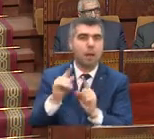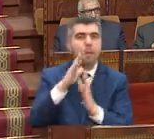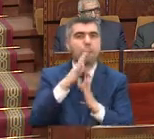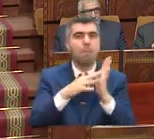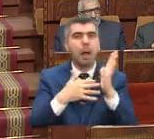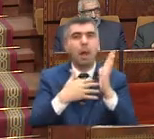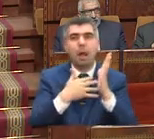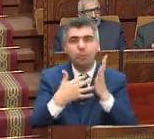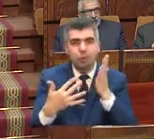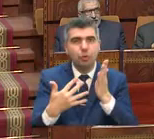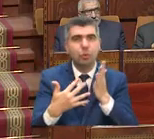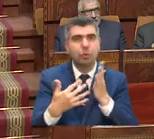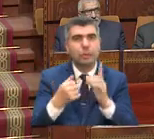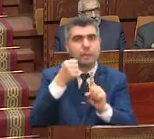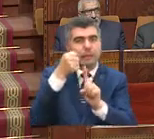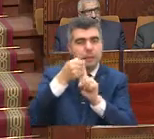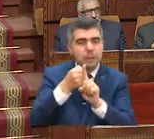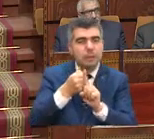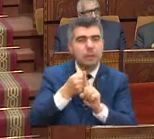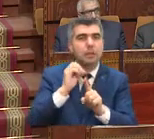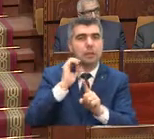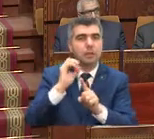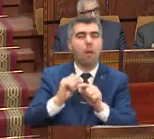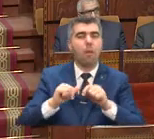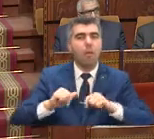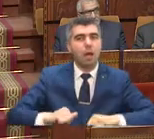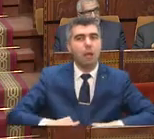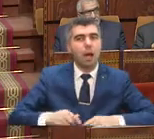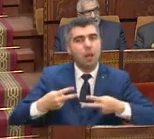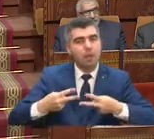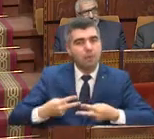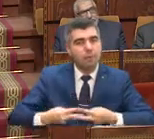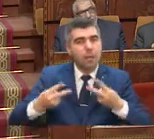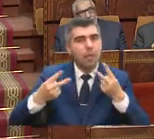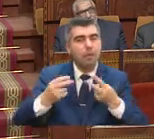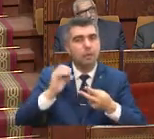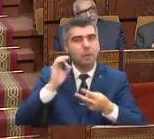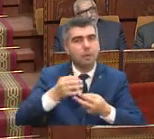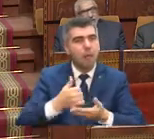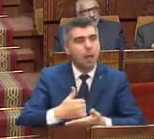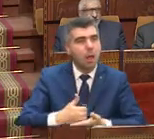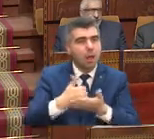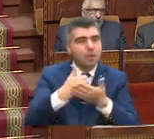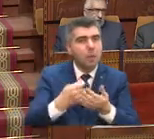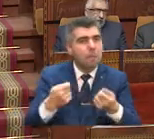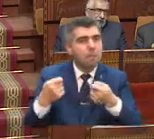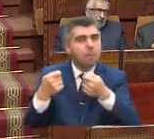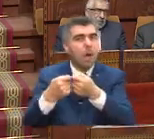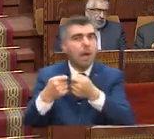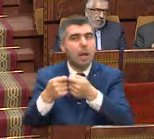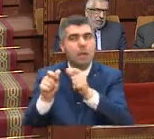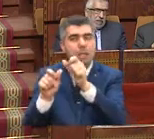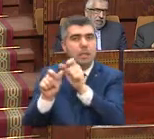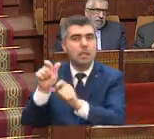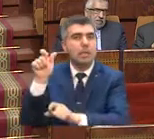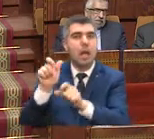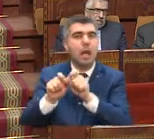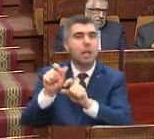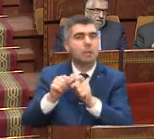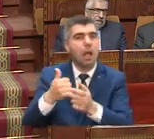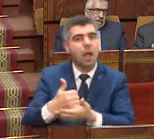مجموعة ديال الأوراش اللي كتخدم في هذه الأماكن تخدم بالطريقة ديال الإنعاش الوطني باش الساكنة تستفد